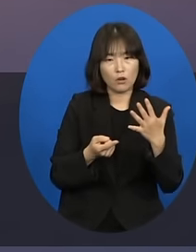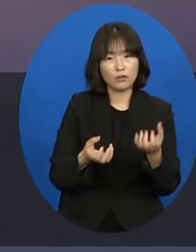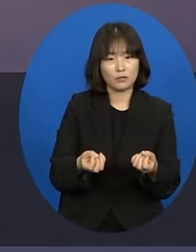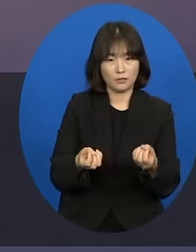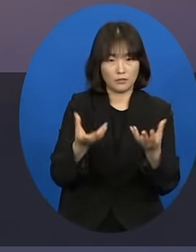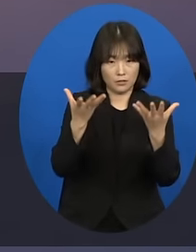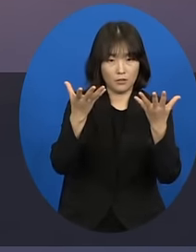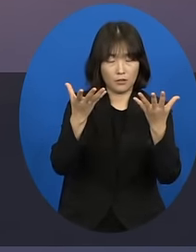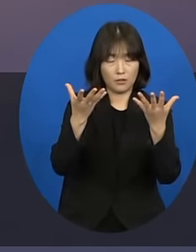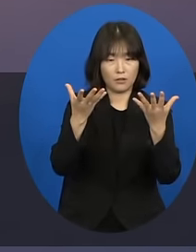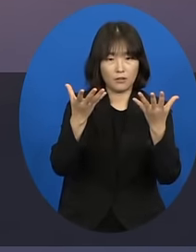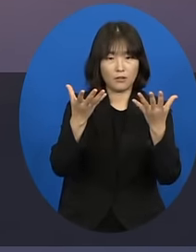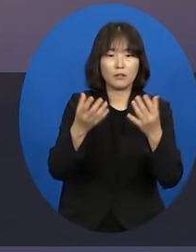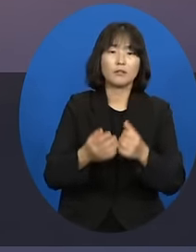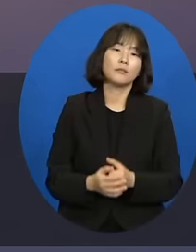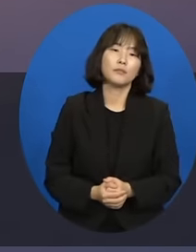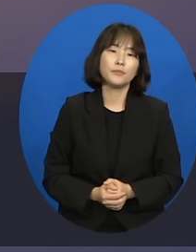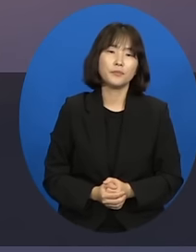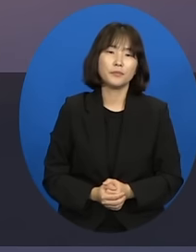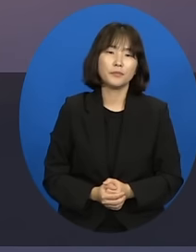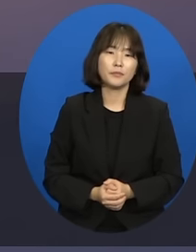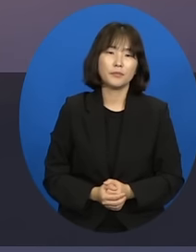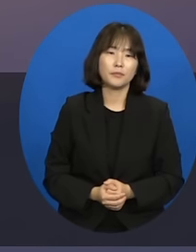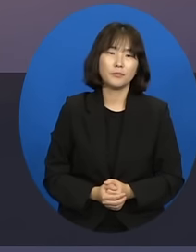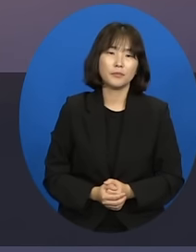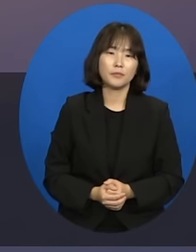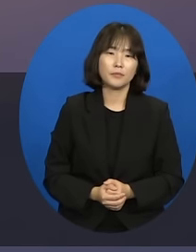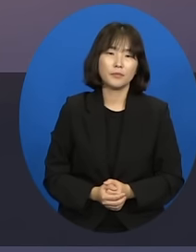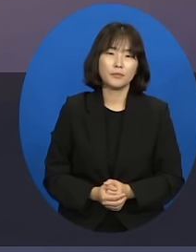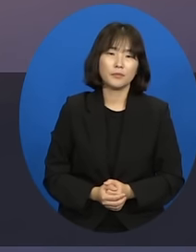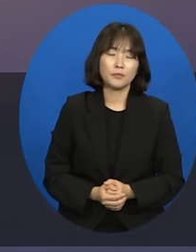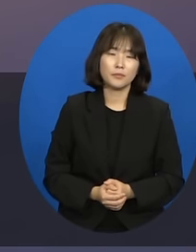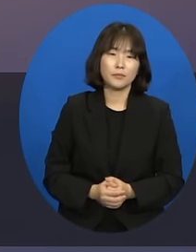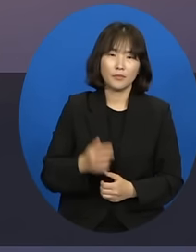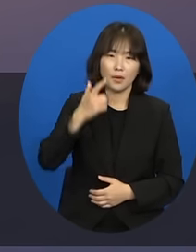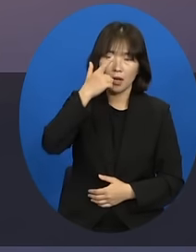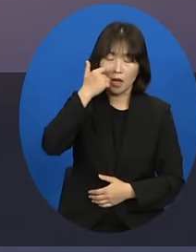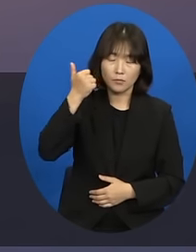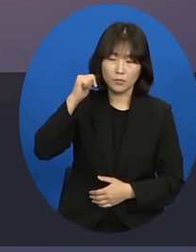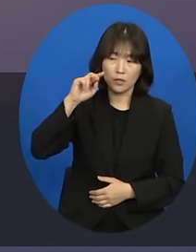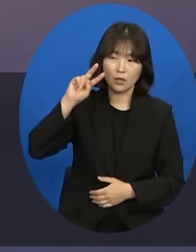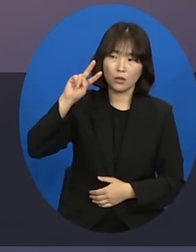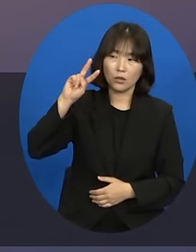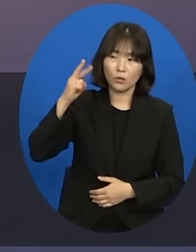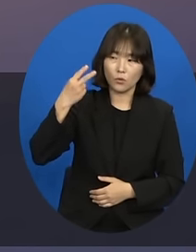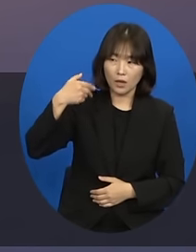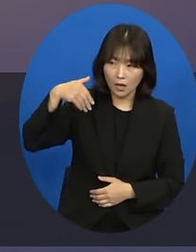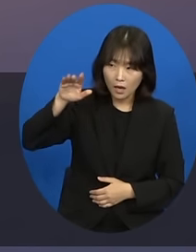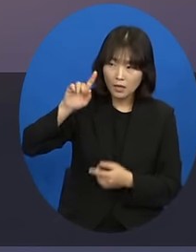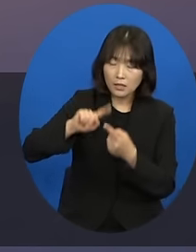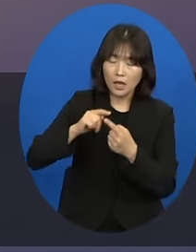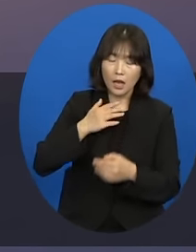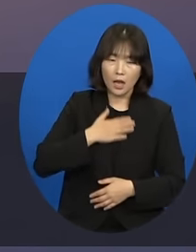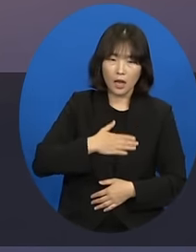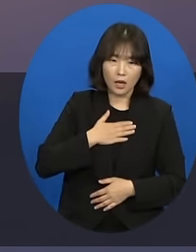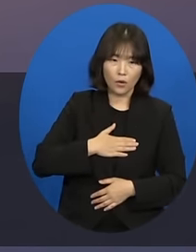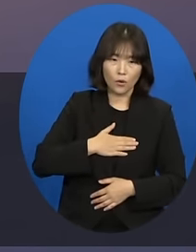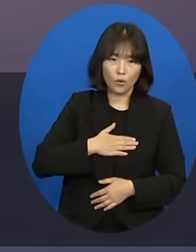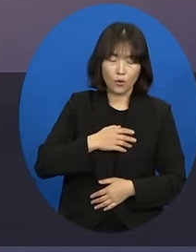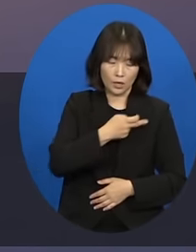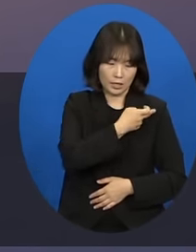13장. 이제 아버지께로 돌아갈 것을 아시고 수건을 허리에 두르시고 제자들의 발을 씻겨주시죠.